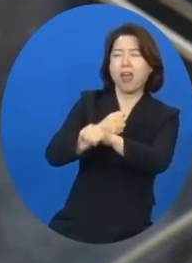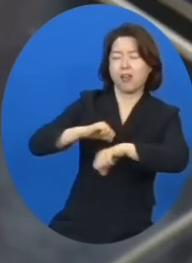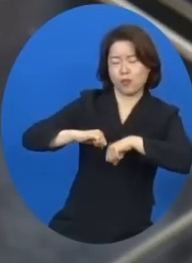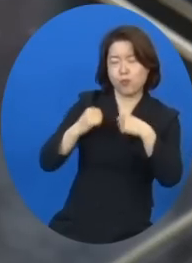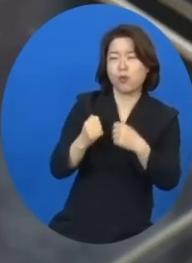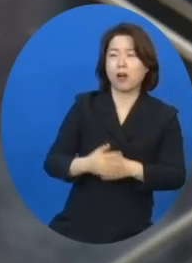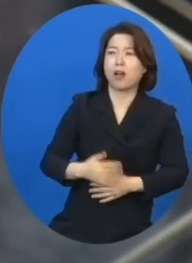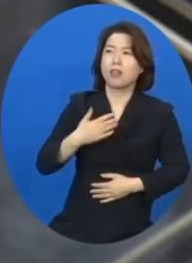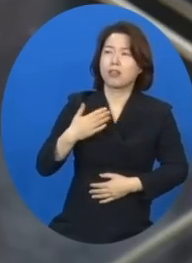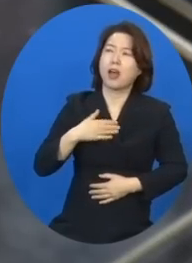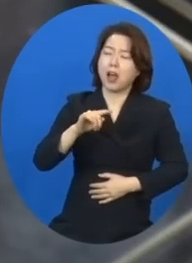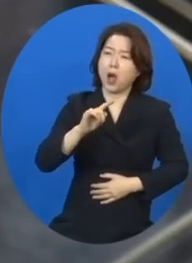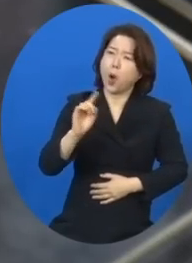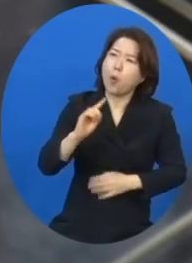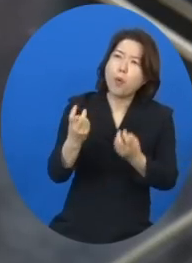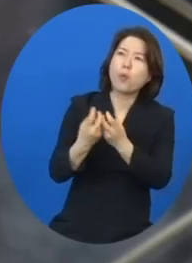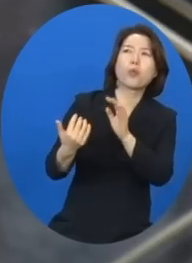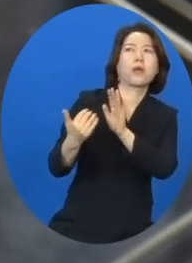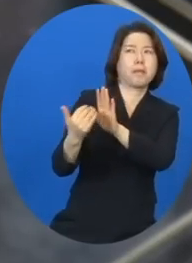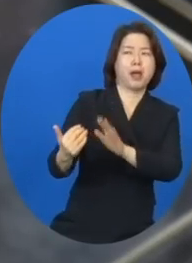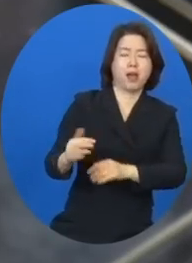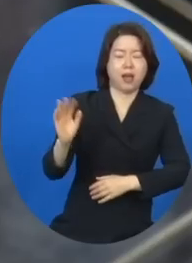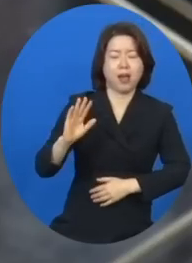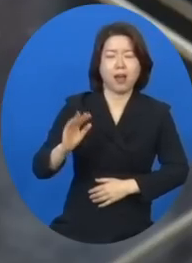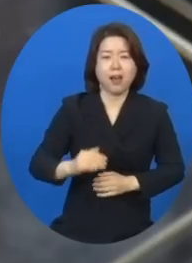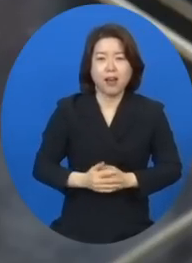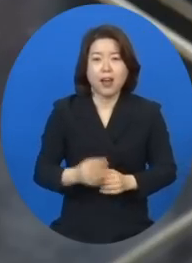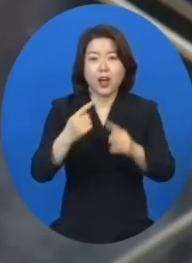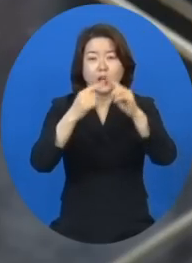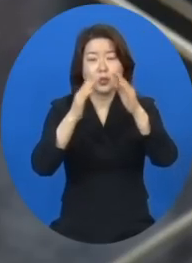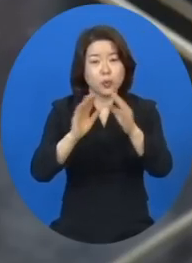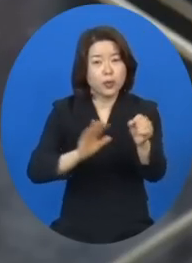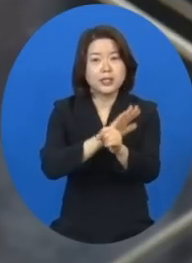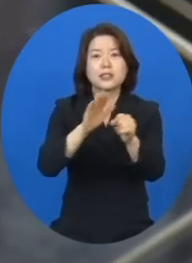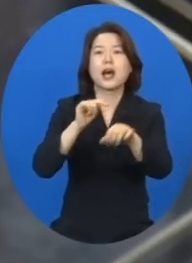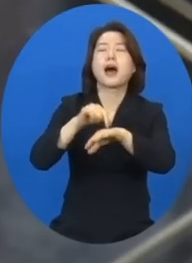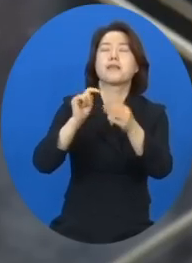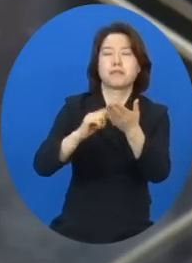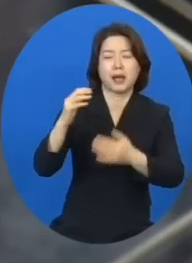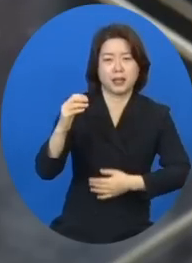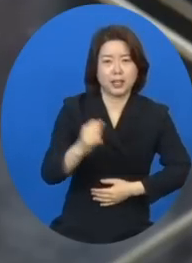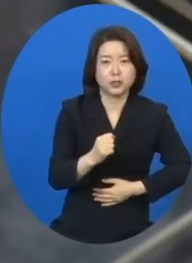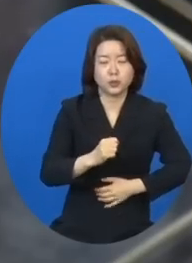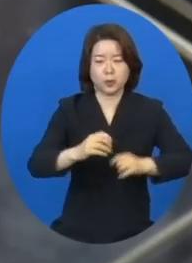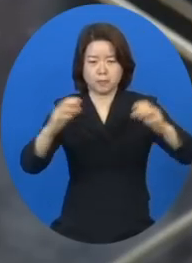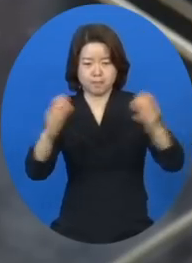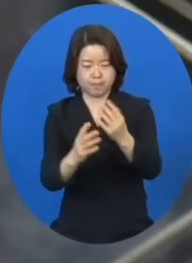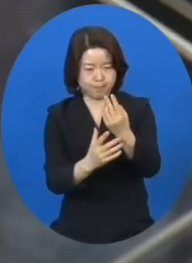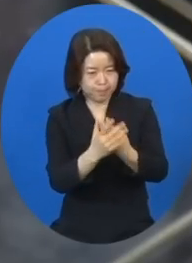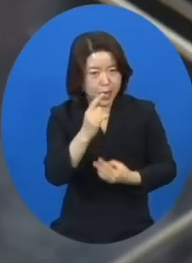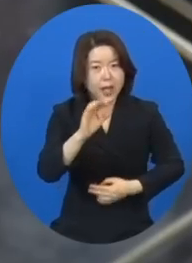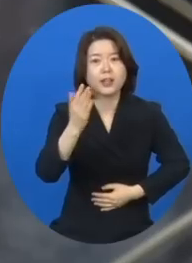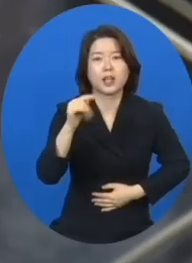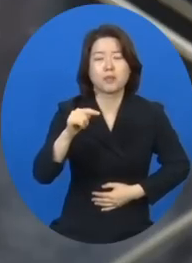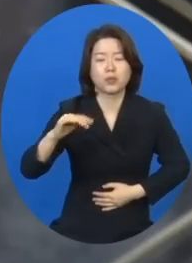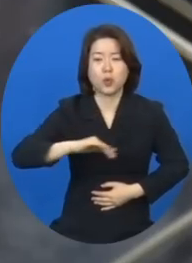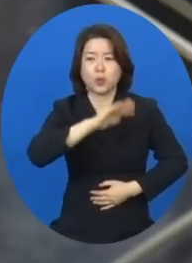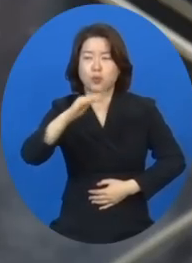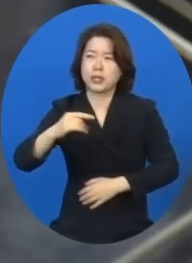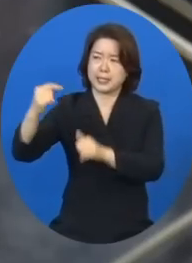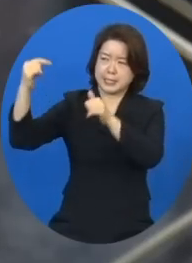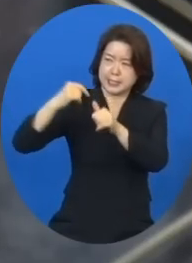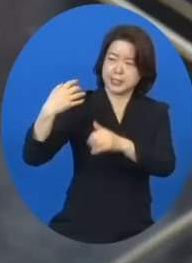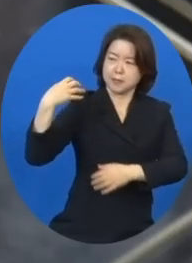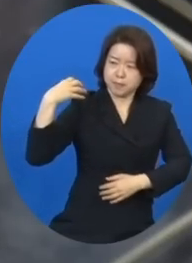하지 않을 수 있겠습니까? 교회를 사랑하는 마음으로 하나 됨을 우리의 사명으로 여겨야